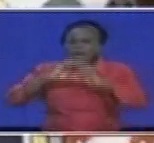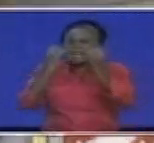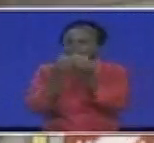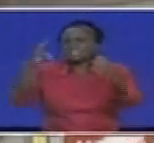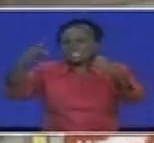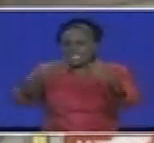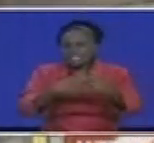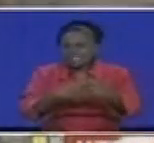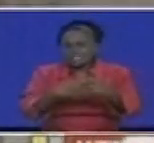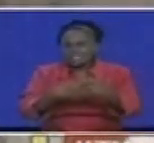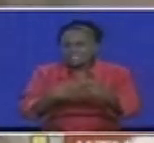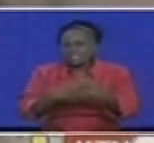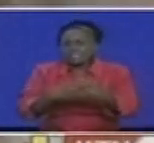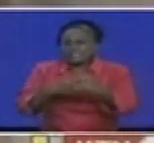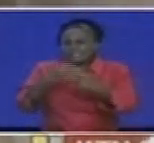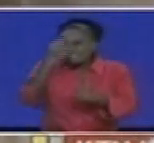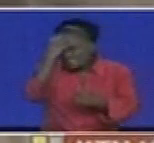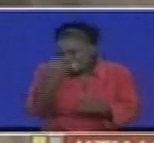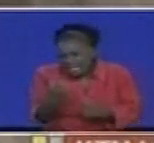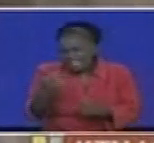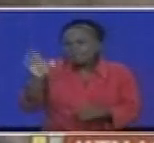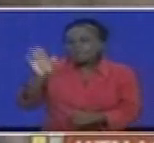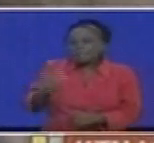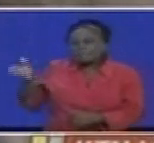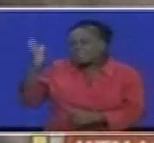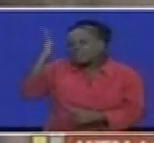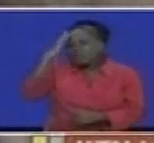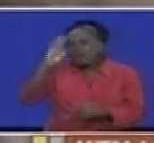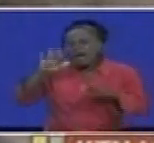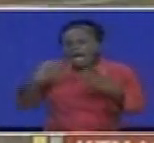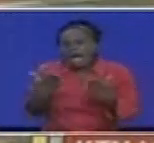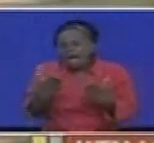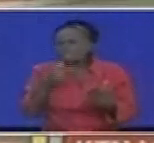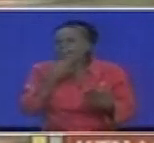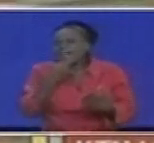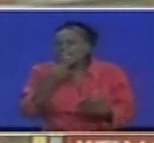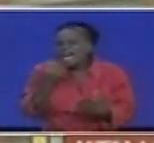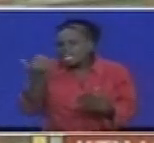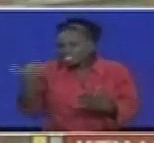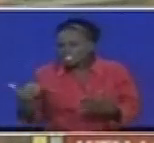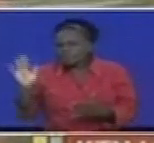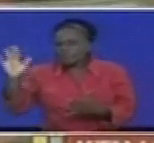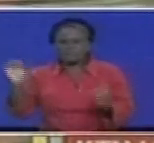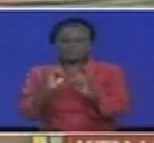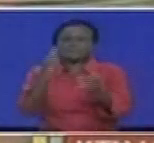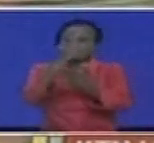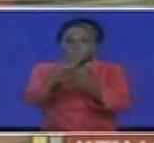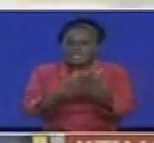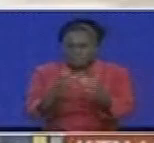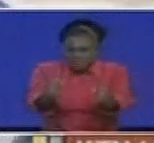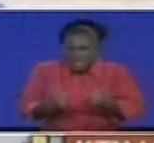8. Cha kusikitisha ni kwamba mama huyu hafahamu baadhi ya baba za watoto, akidai baadhi